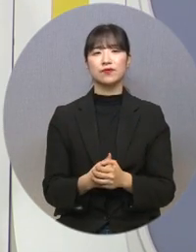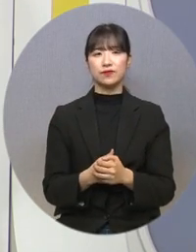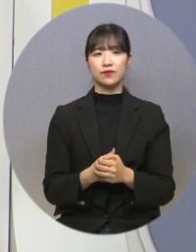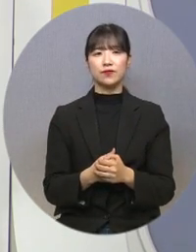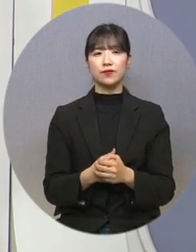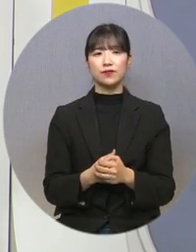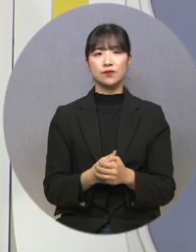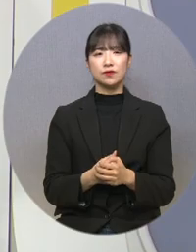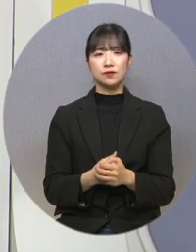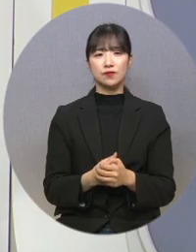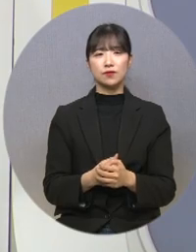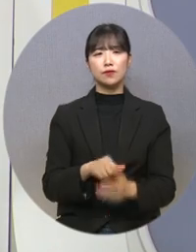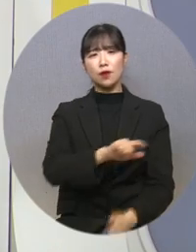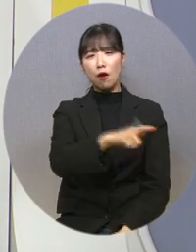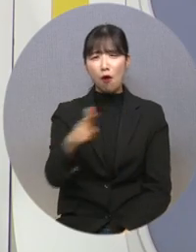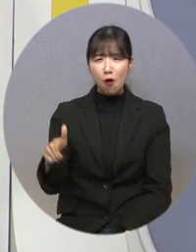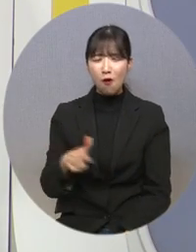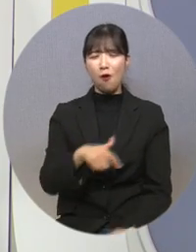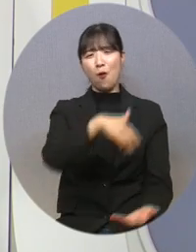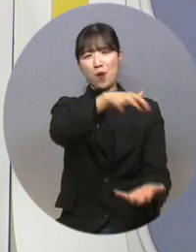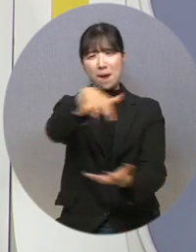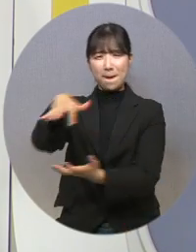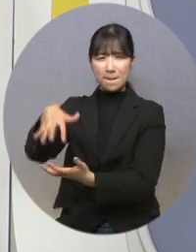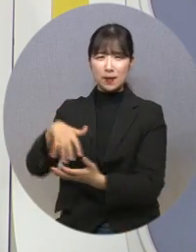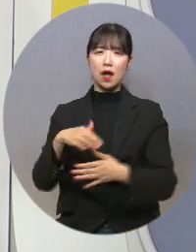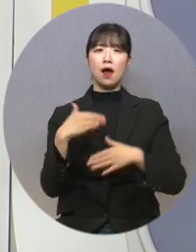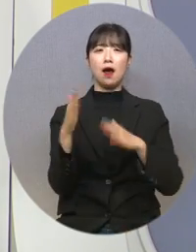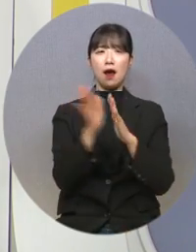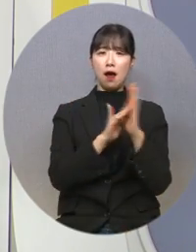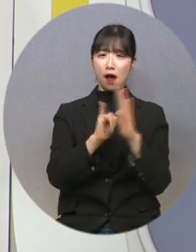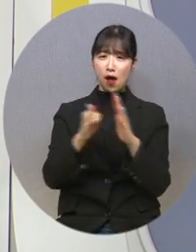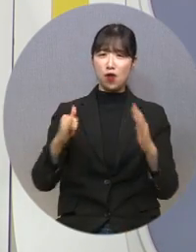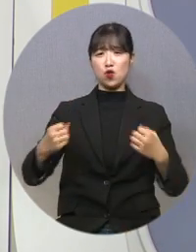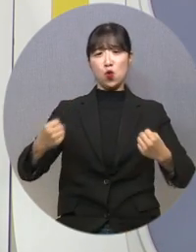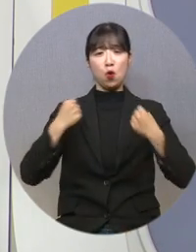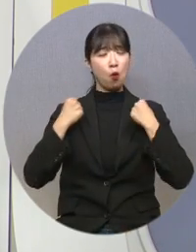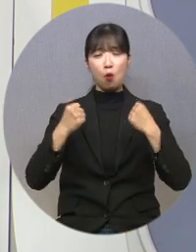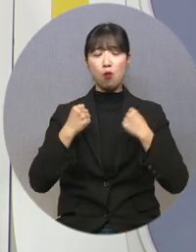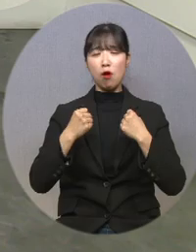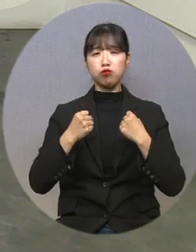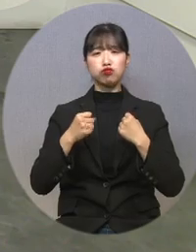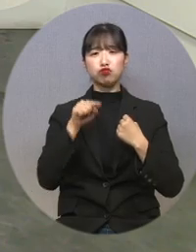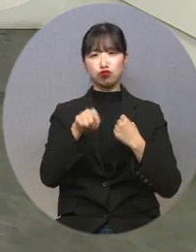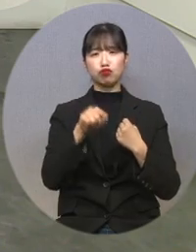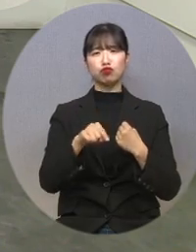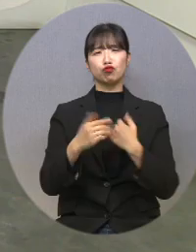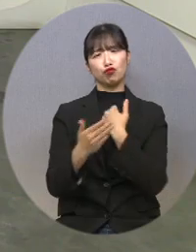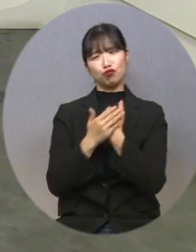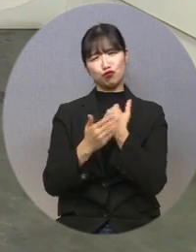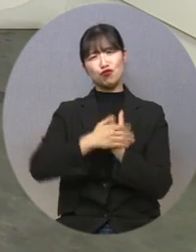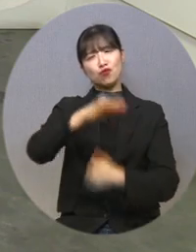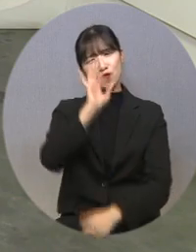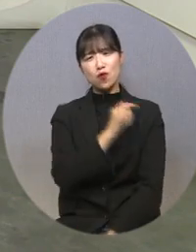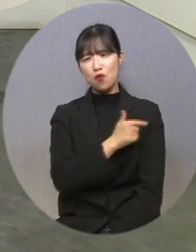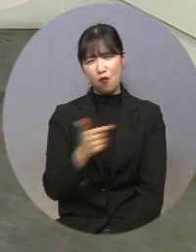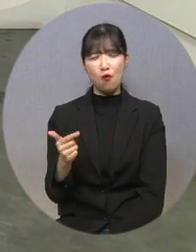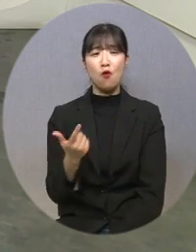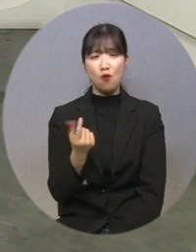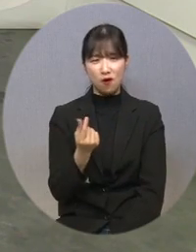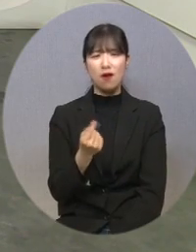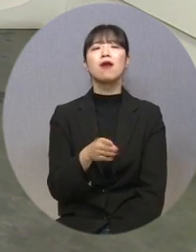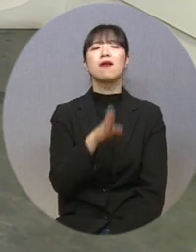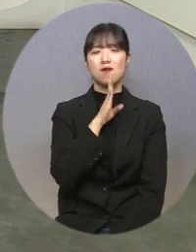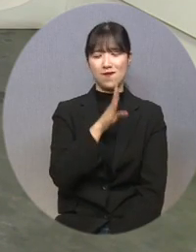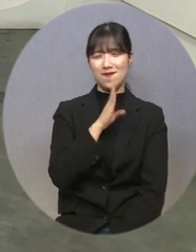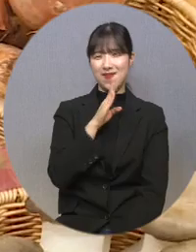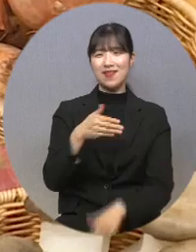뭐 이렇게 하시다 보면은 뭐 가족들의 건강 뭐 따로 챙겨야 될까요? 필요 없습니다.